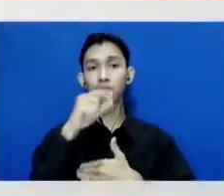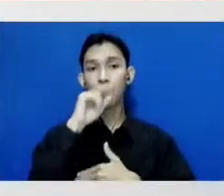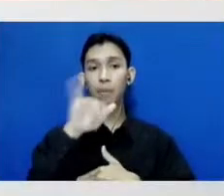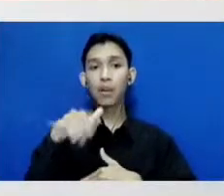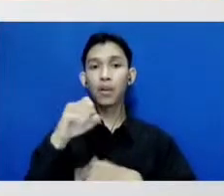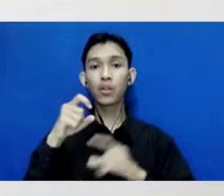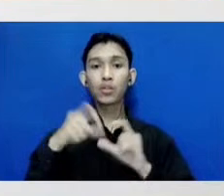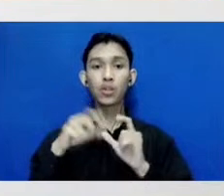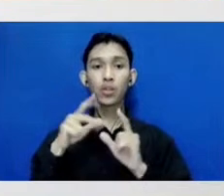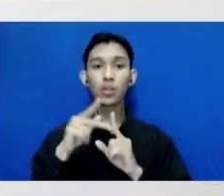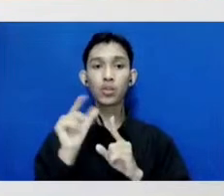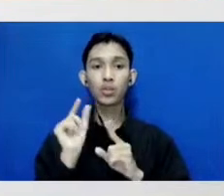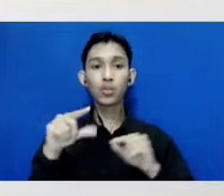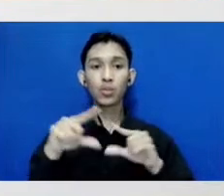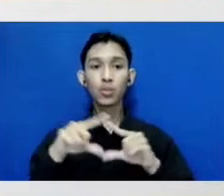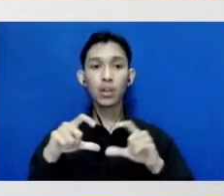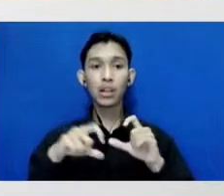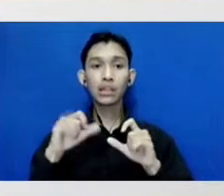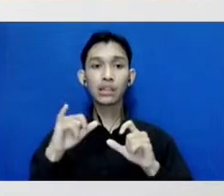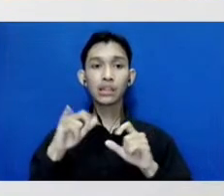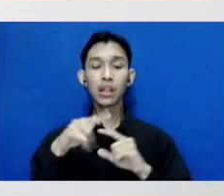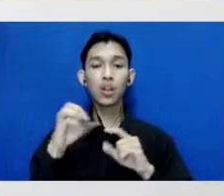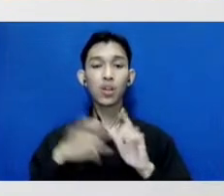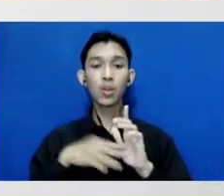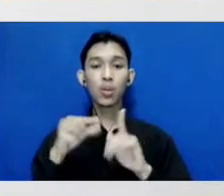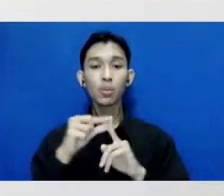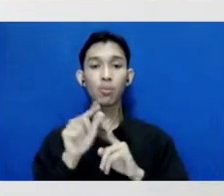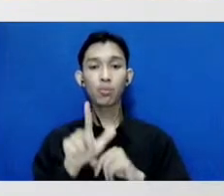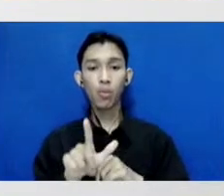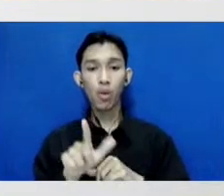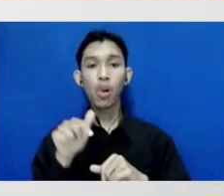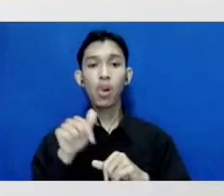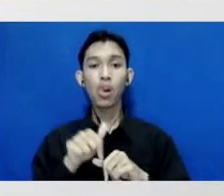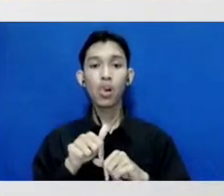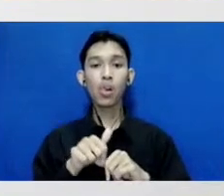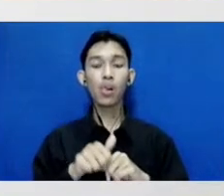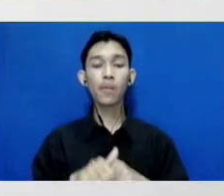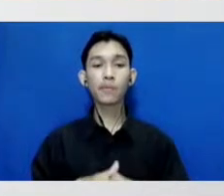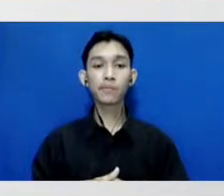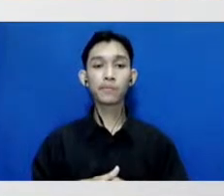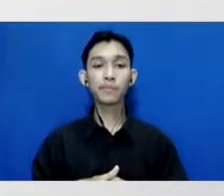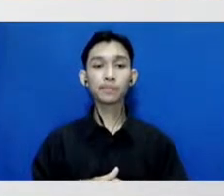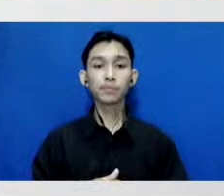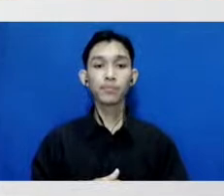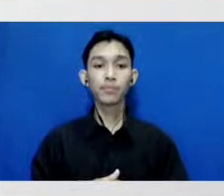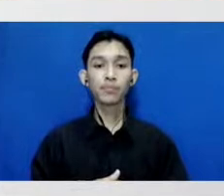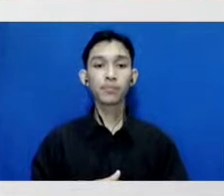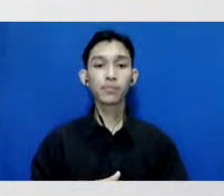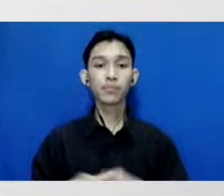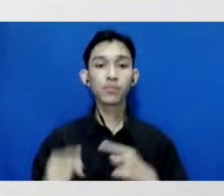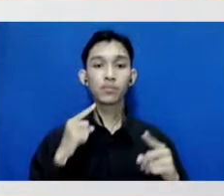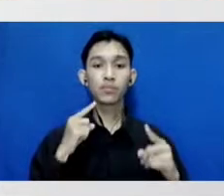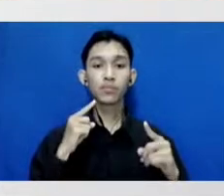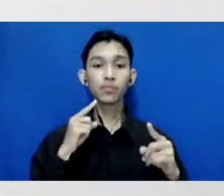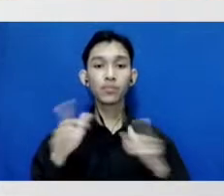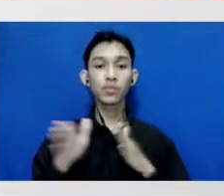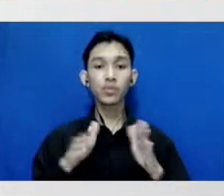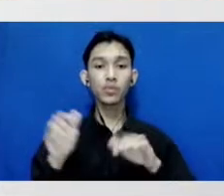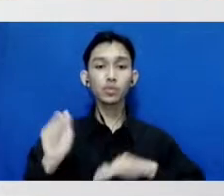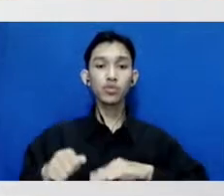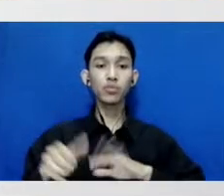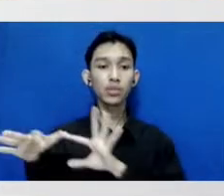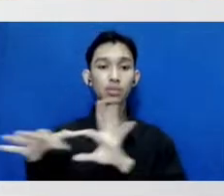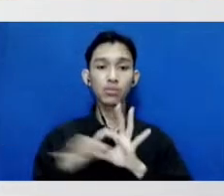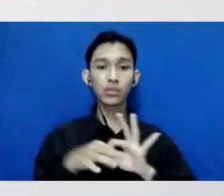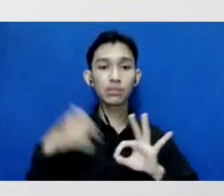Sitompul, Koordinator Hukum dan Kerjasama Kementerian Komunikasi dan Informatika Republik Indonesia. Kita akan mendengar